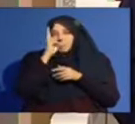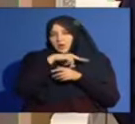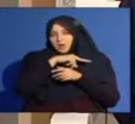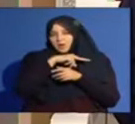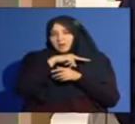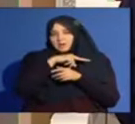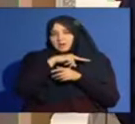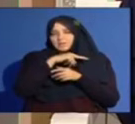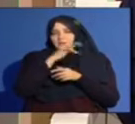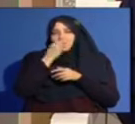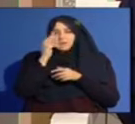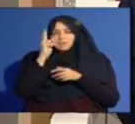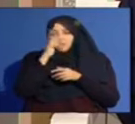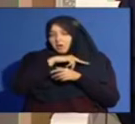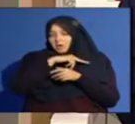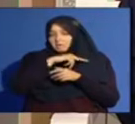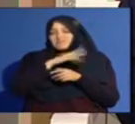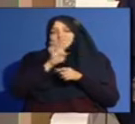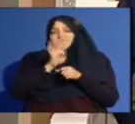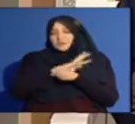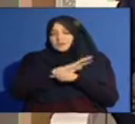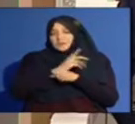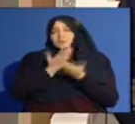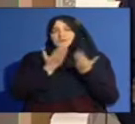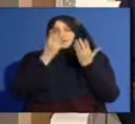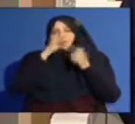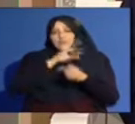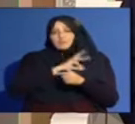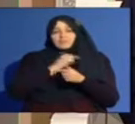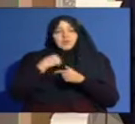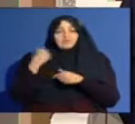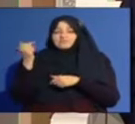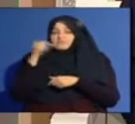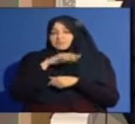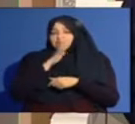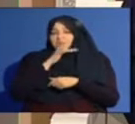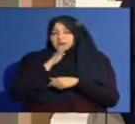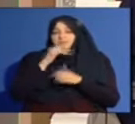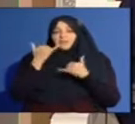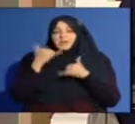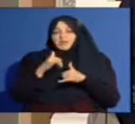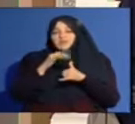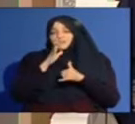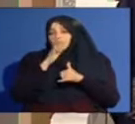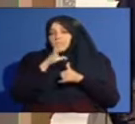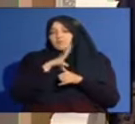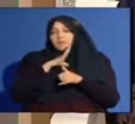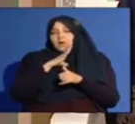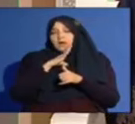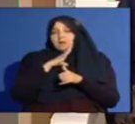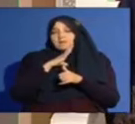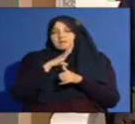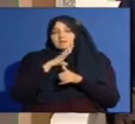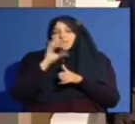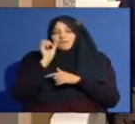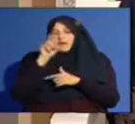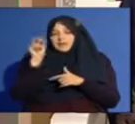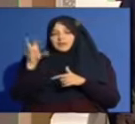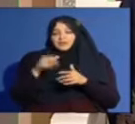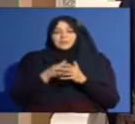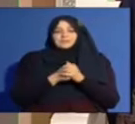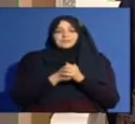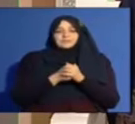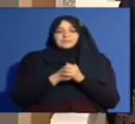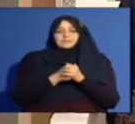بوباء كورونا ربي يرحمهم، ولم أحضر الجنازة لعدم التمكن من السفر.